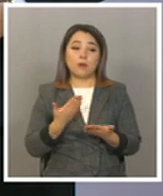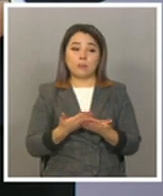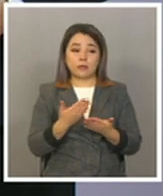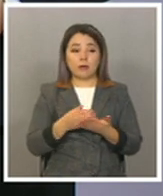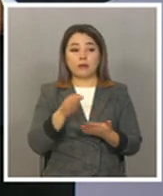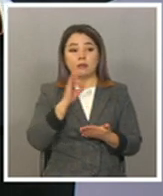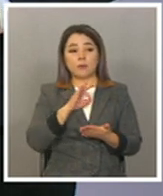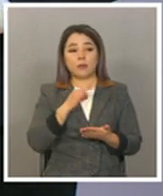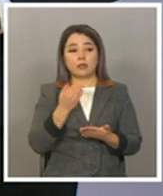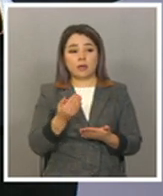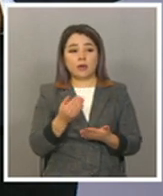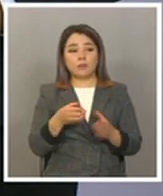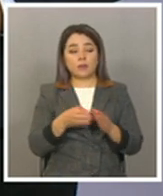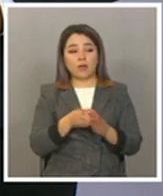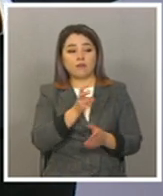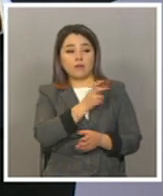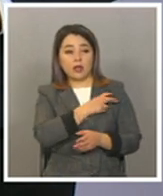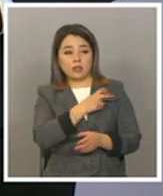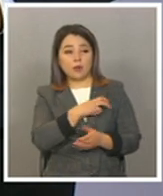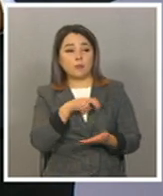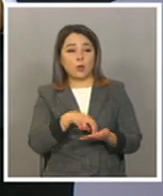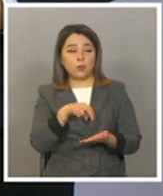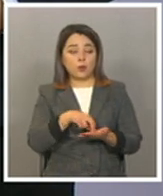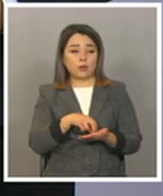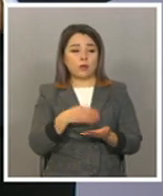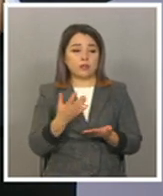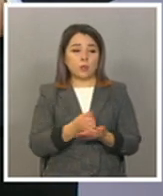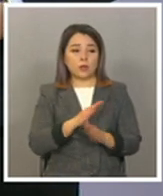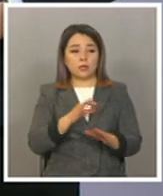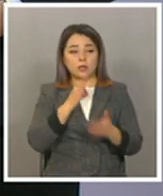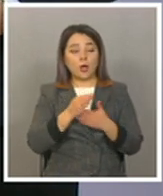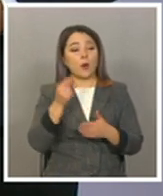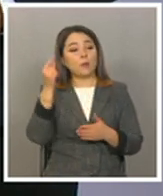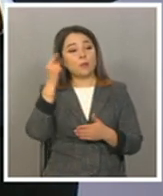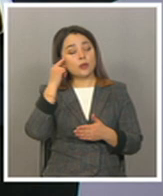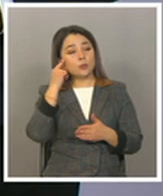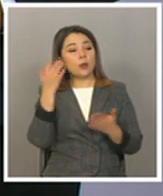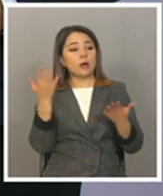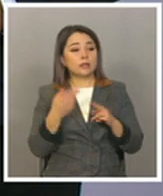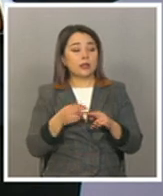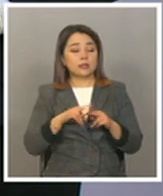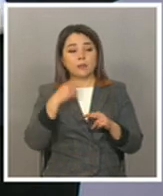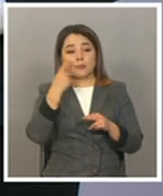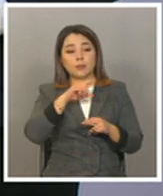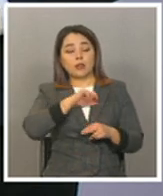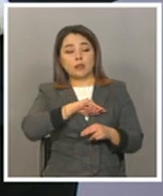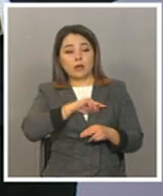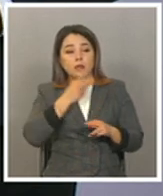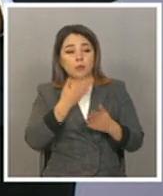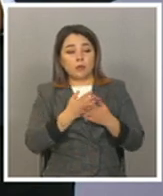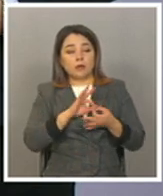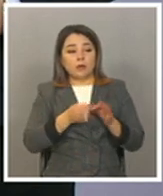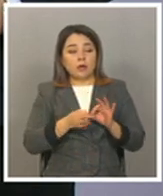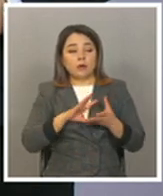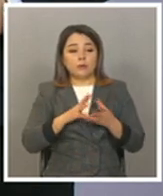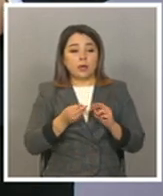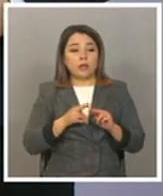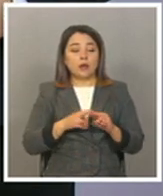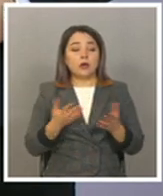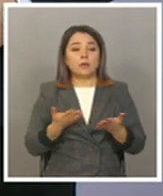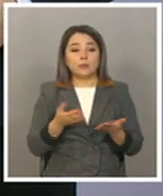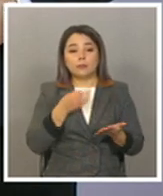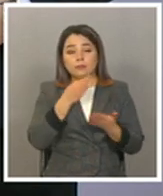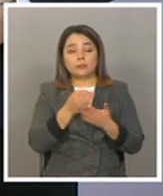Таблеткин – врач, Попрыгун – непоседа. Подумайте, какими чертами характера обладают и какие междометия